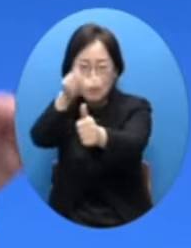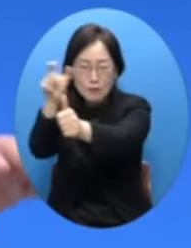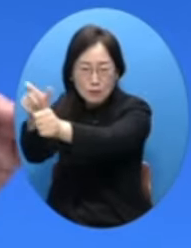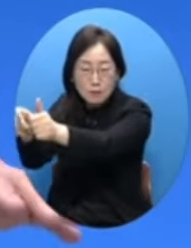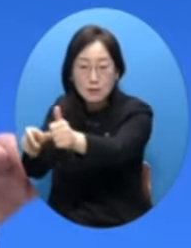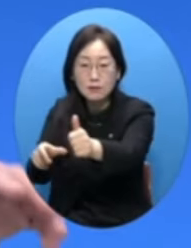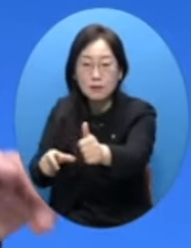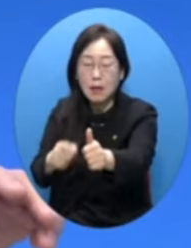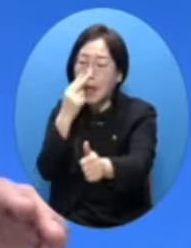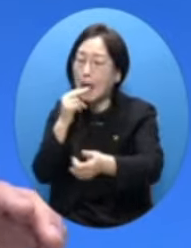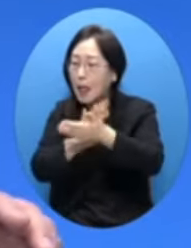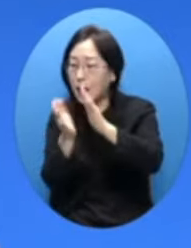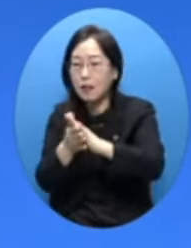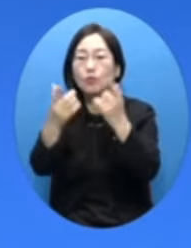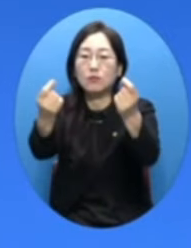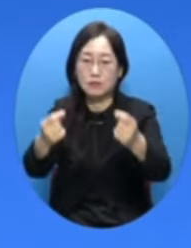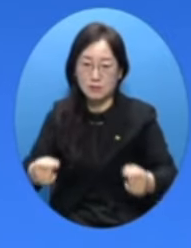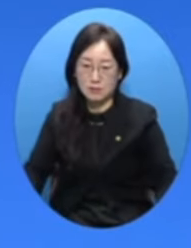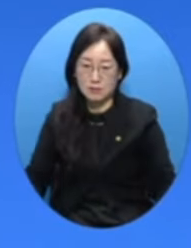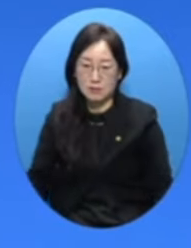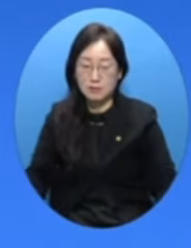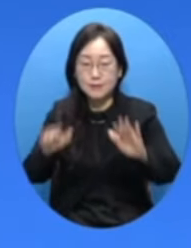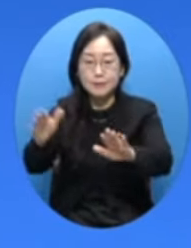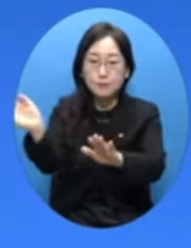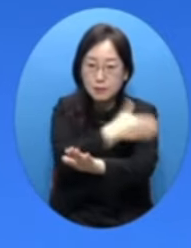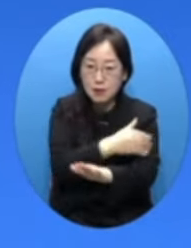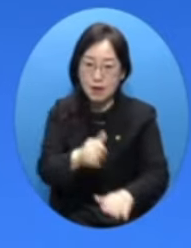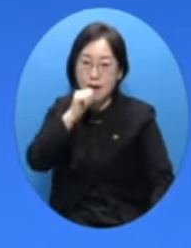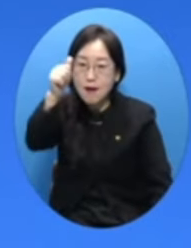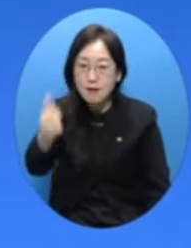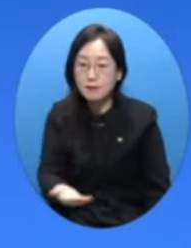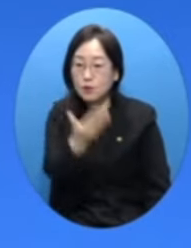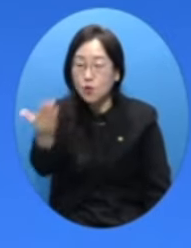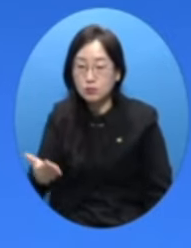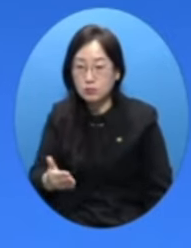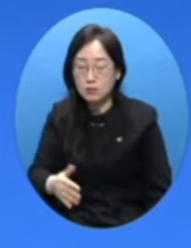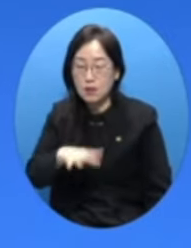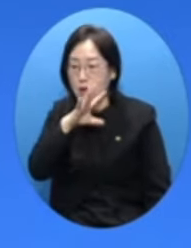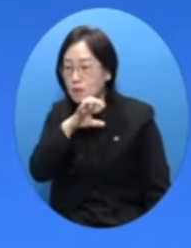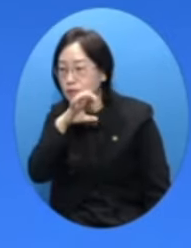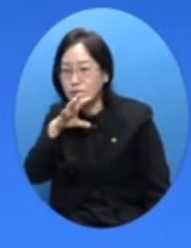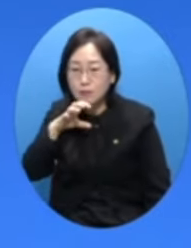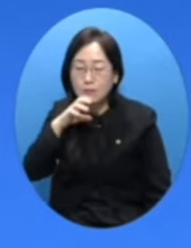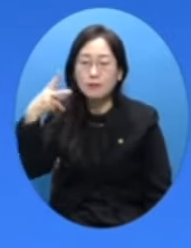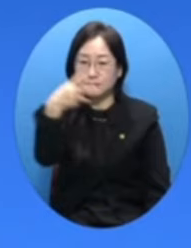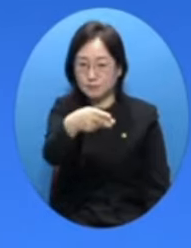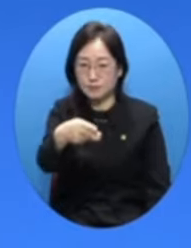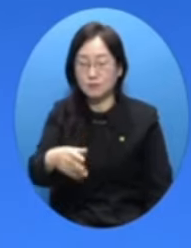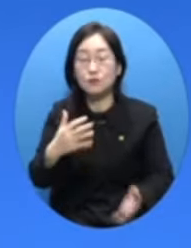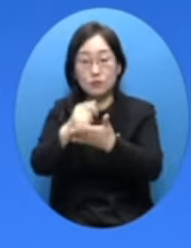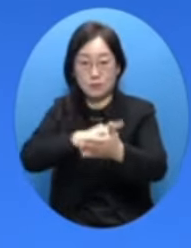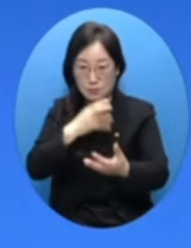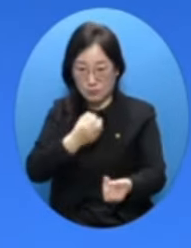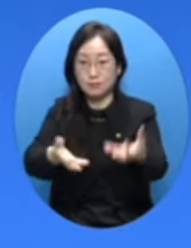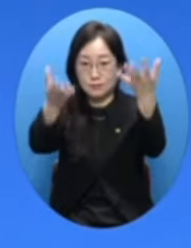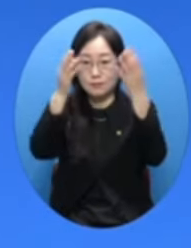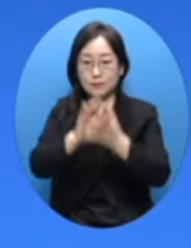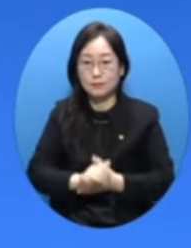신앙이 초보라는 것을 잊지 마시고 오늘 이후로 절대 여러분의 삶에서 원망 불평이 없기를 주님의 이름으로